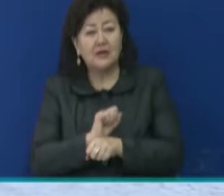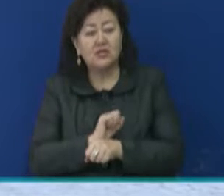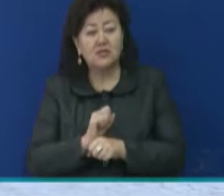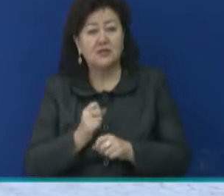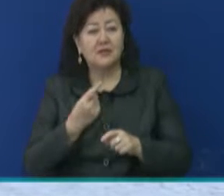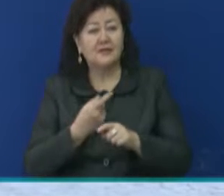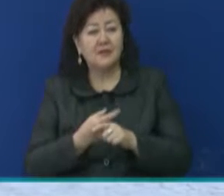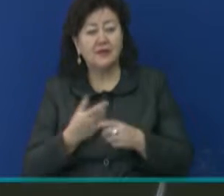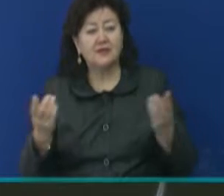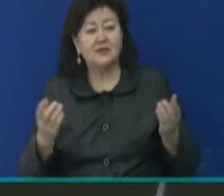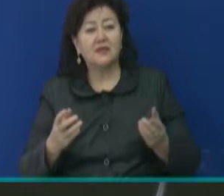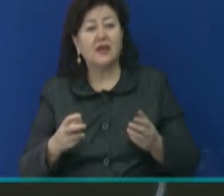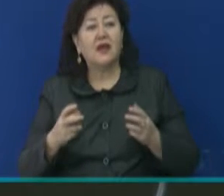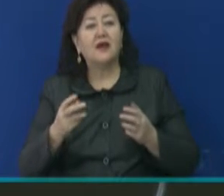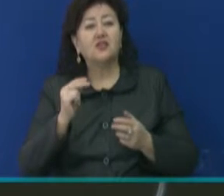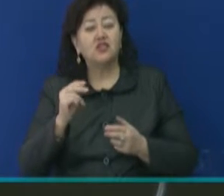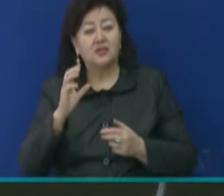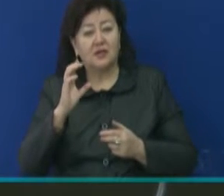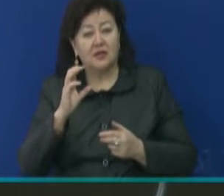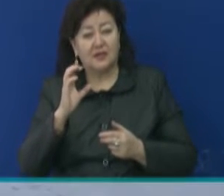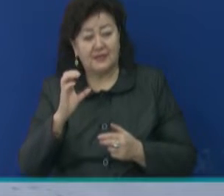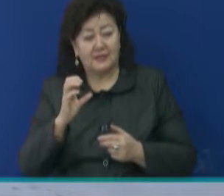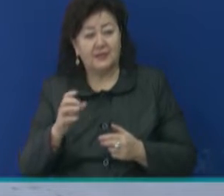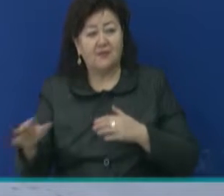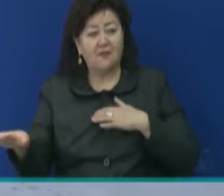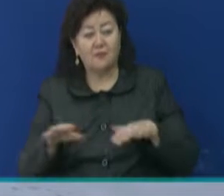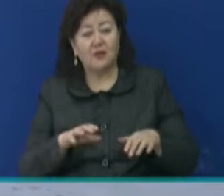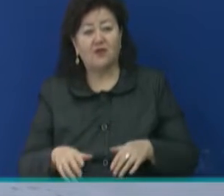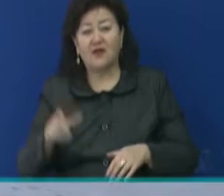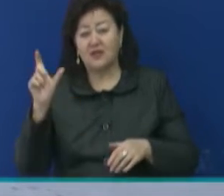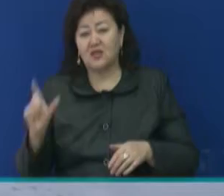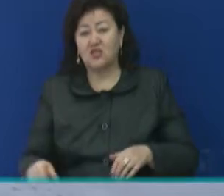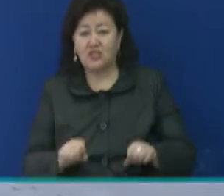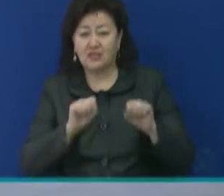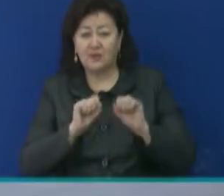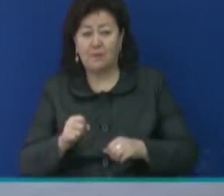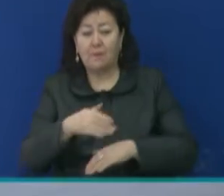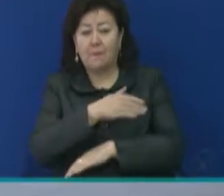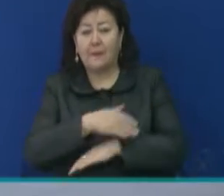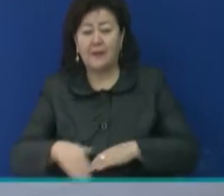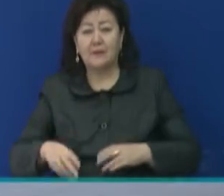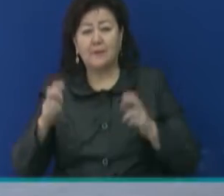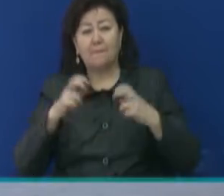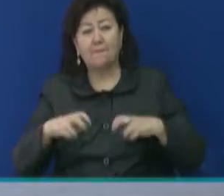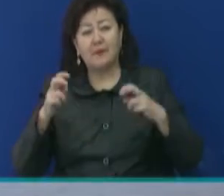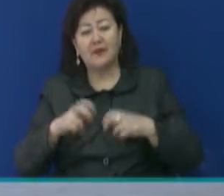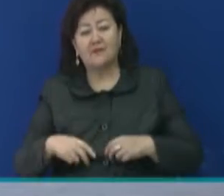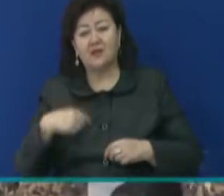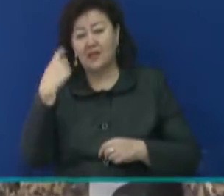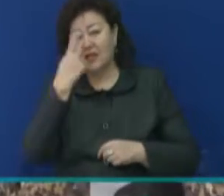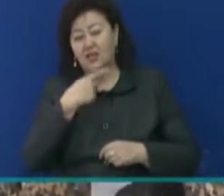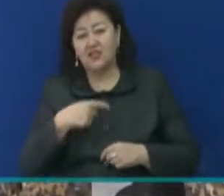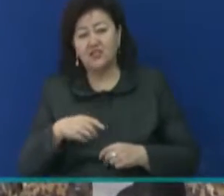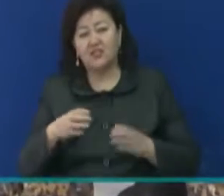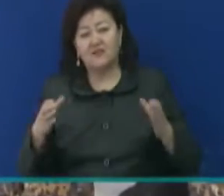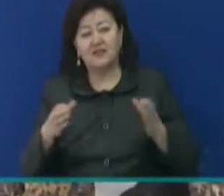экстренного реагирования области а также формирование гражданской защиты на построение Была проведена готовность и оснащенность личного состава